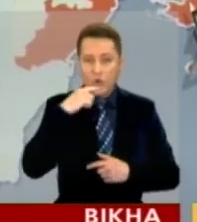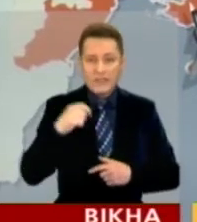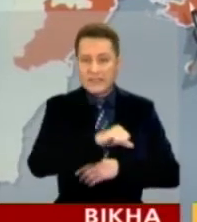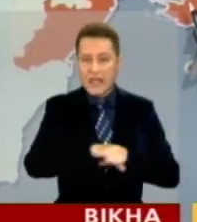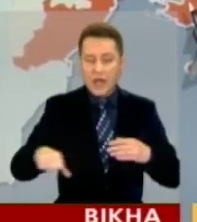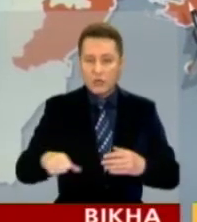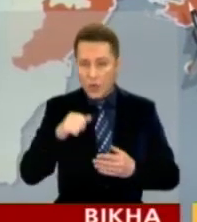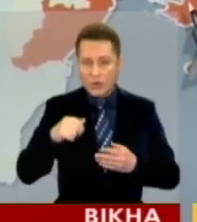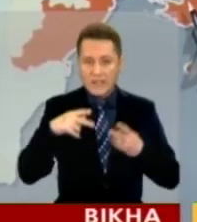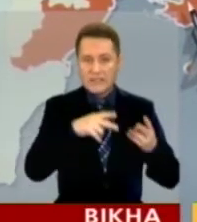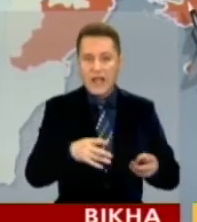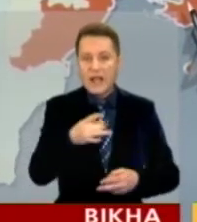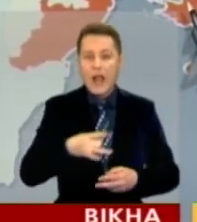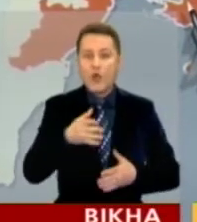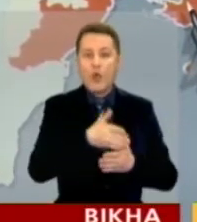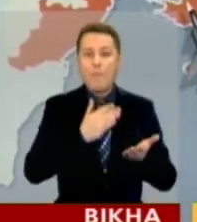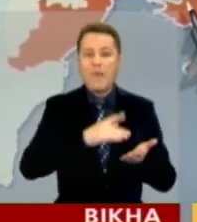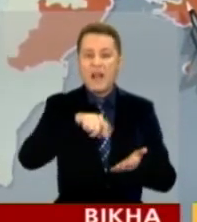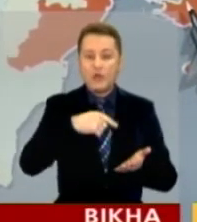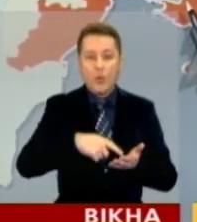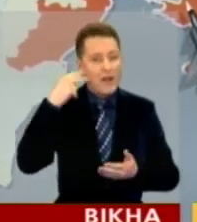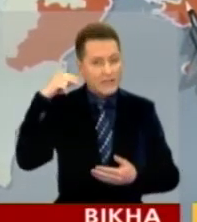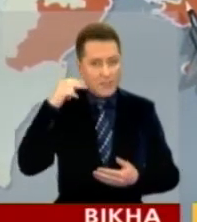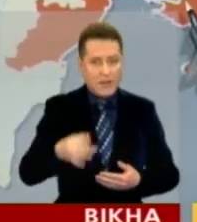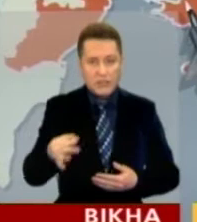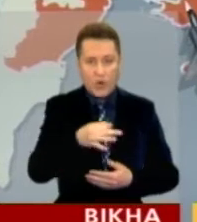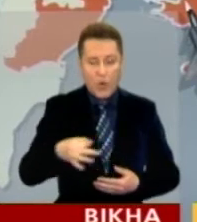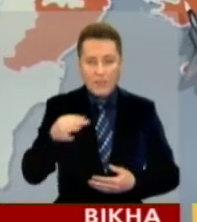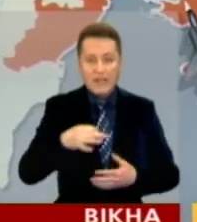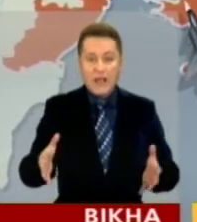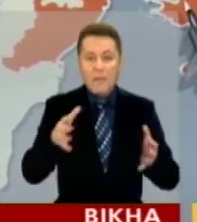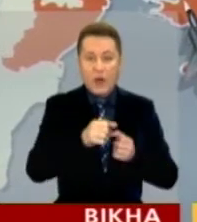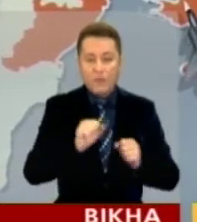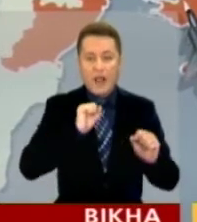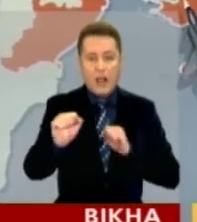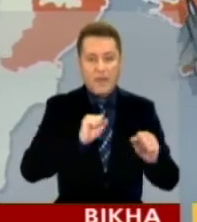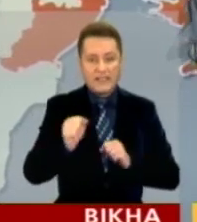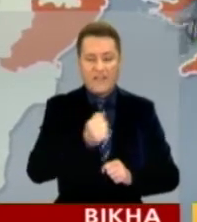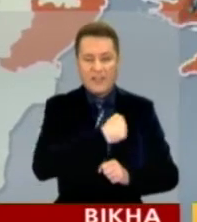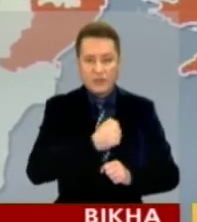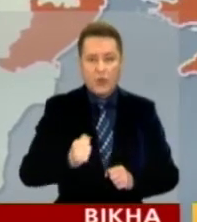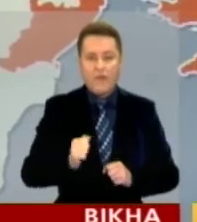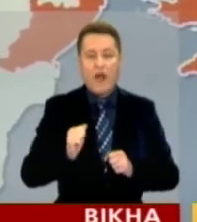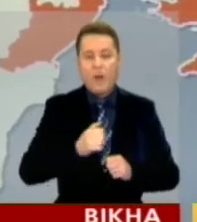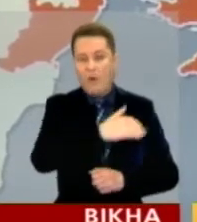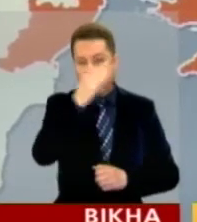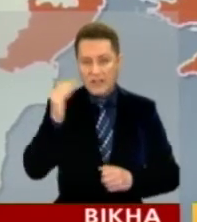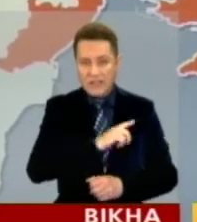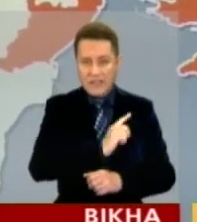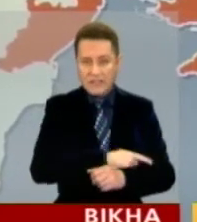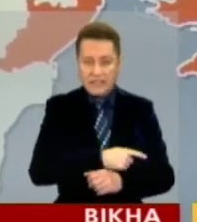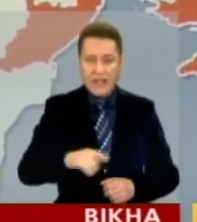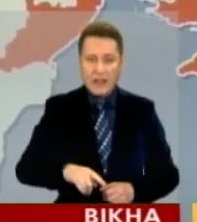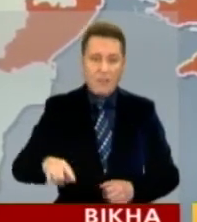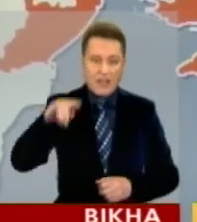дісталися району Мелітополя Запорізької області. Для перехоплення порушників командування Військово-повітряних сил України підняло два